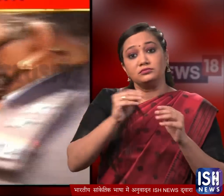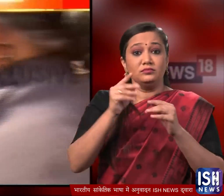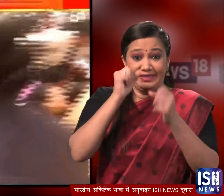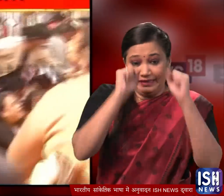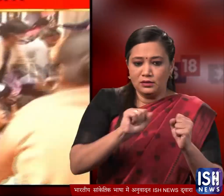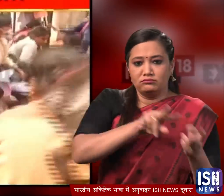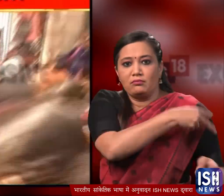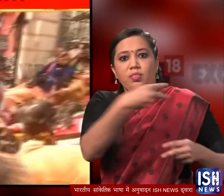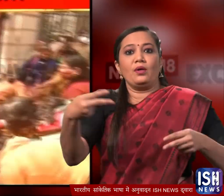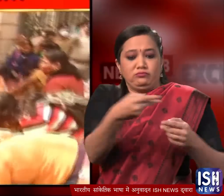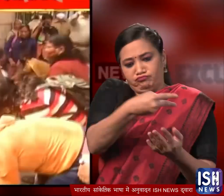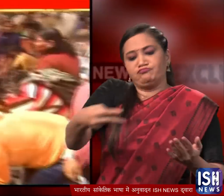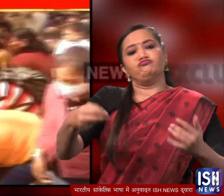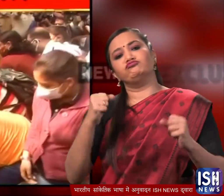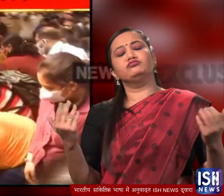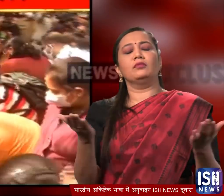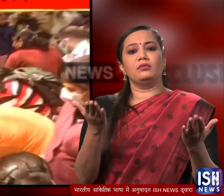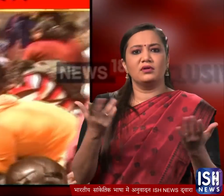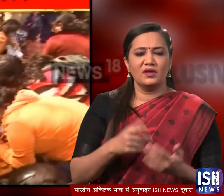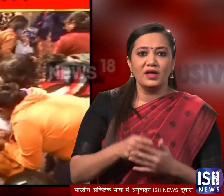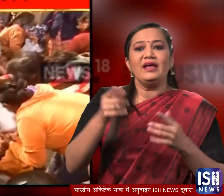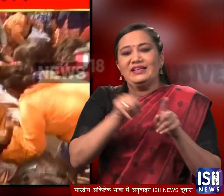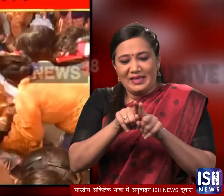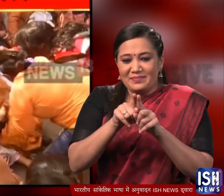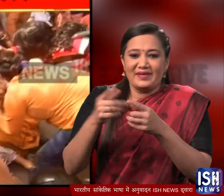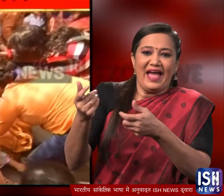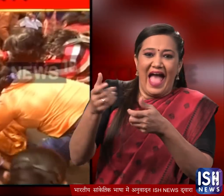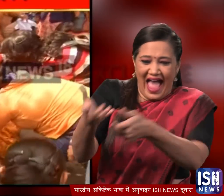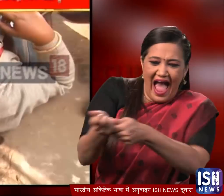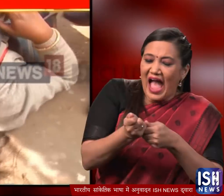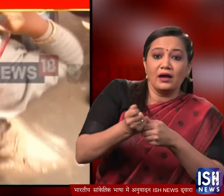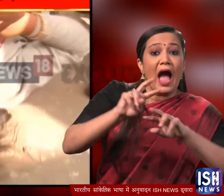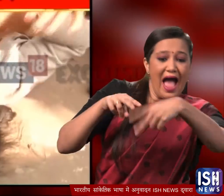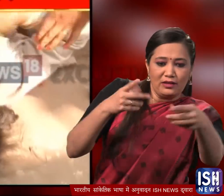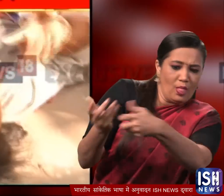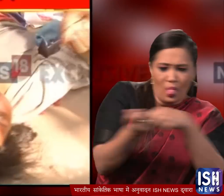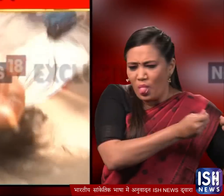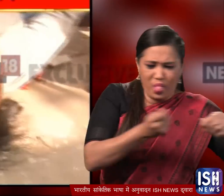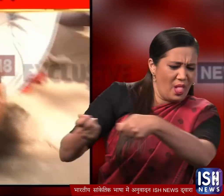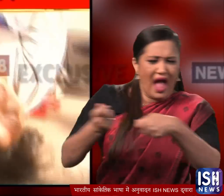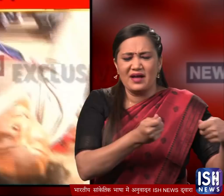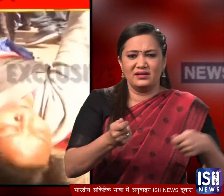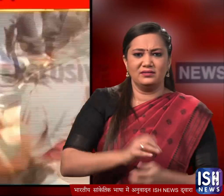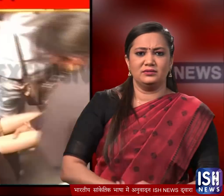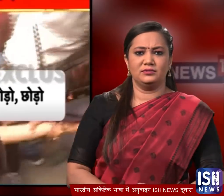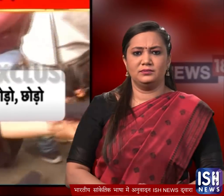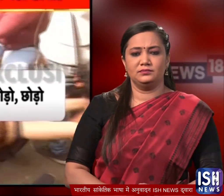उनमें कई जमीन पर लेट गईं। पुलिस जब इन महिलाओं को ले जाने लगी तो दूसरी तरफ बैठी महिलाएं उन्हें खींचने लगी।